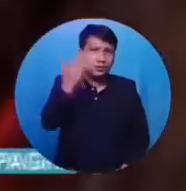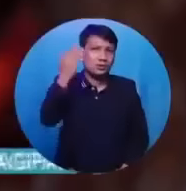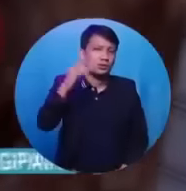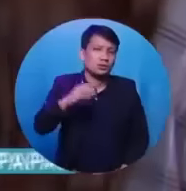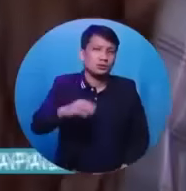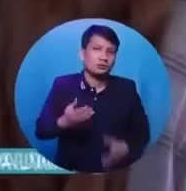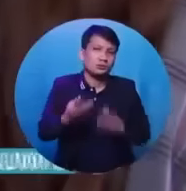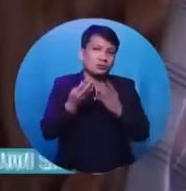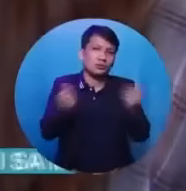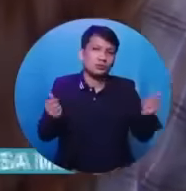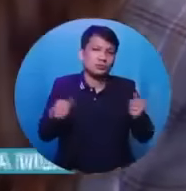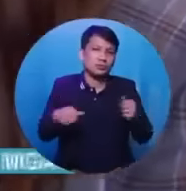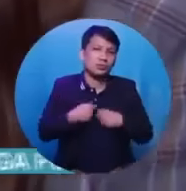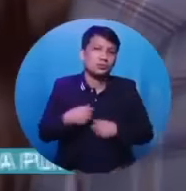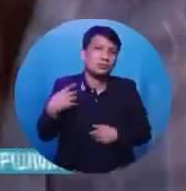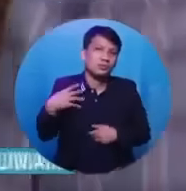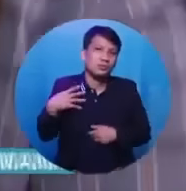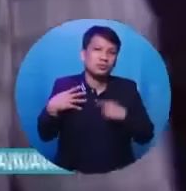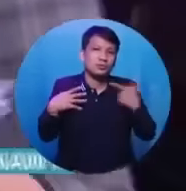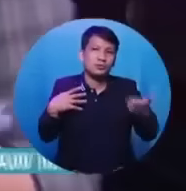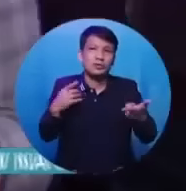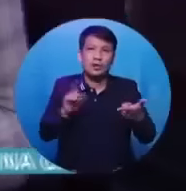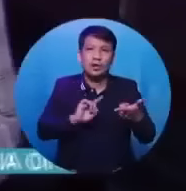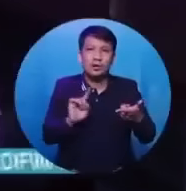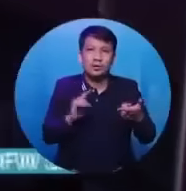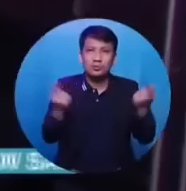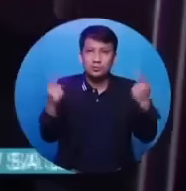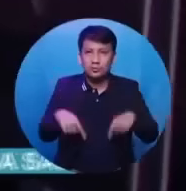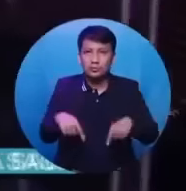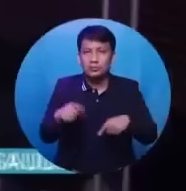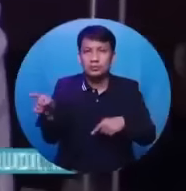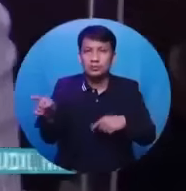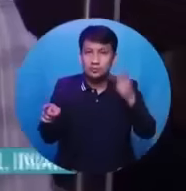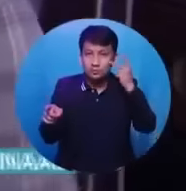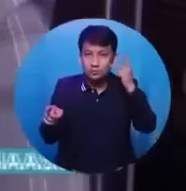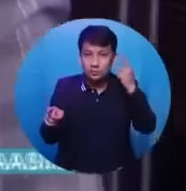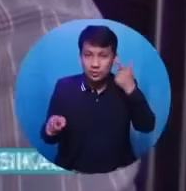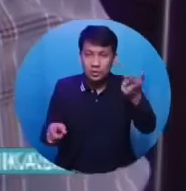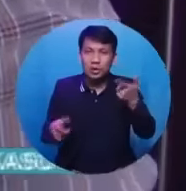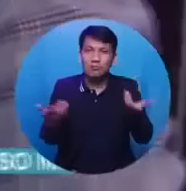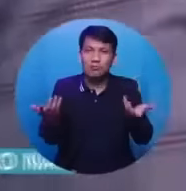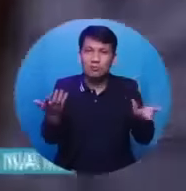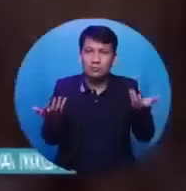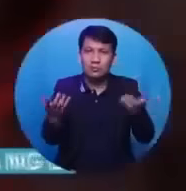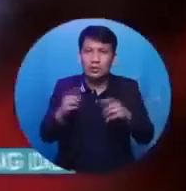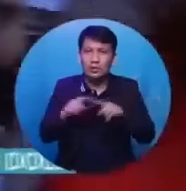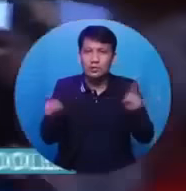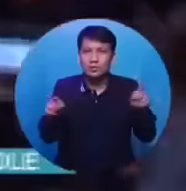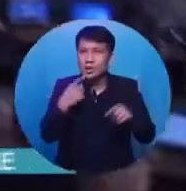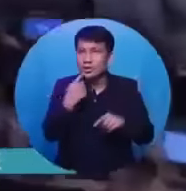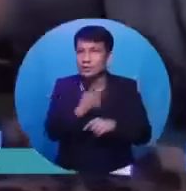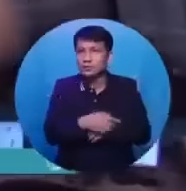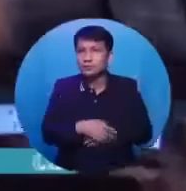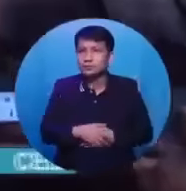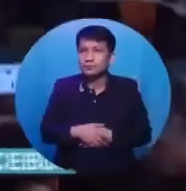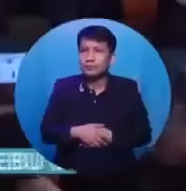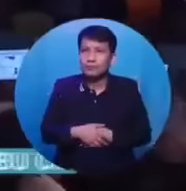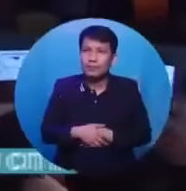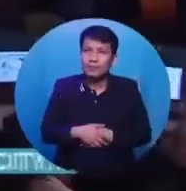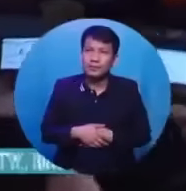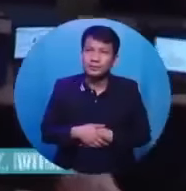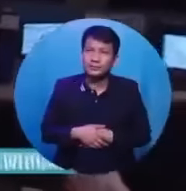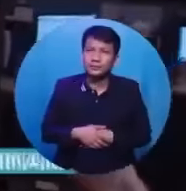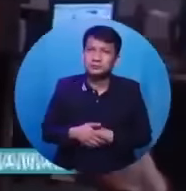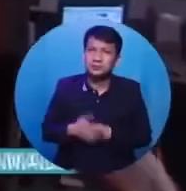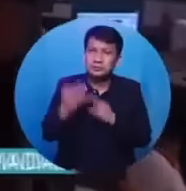niyo na po ito, no? At talagang inaantay na raw nila yung kahihinat na ni Kuya Kenneth. Yung iba naman po talaga, Idol, sinasabi nga nila,